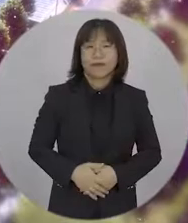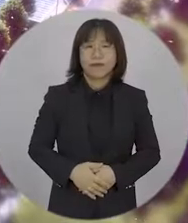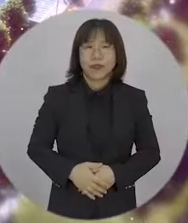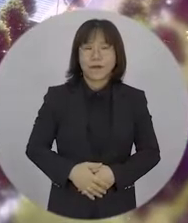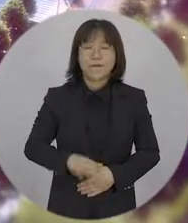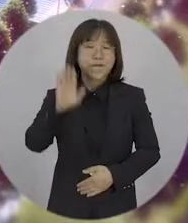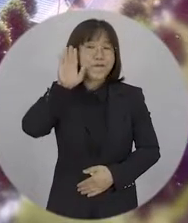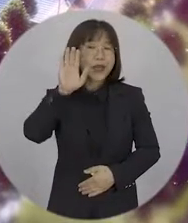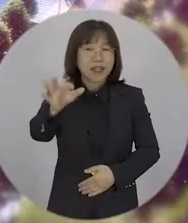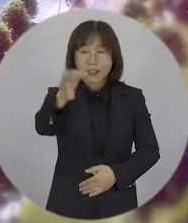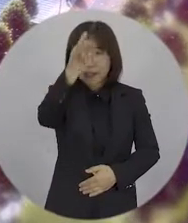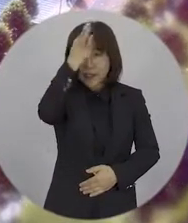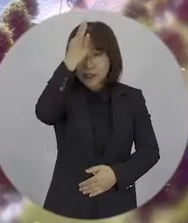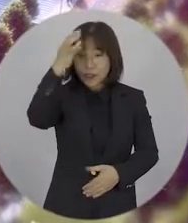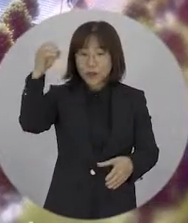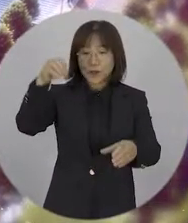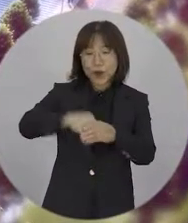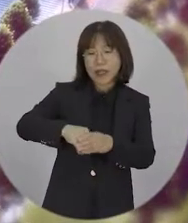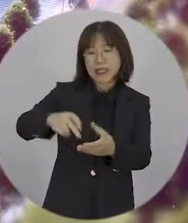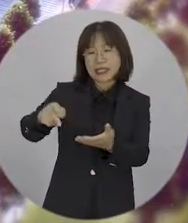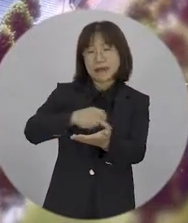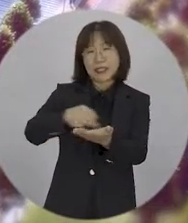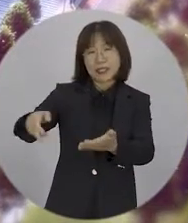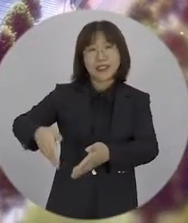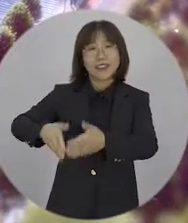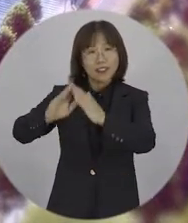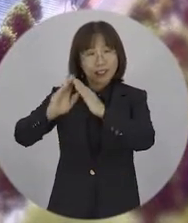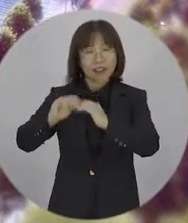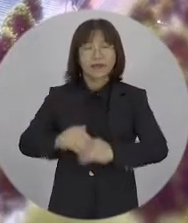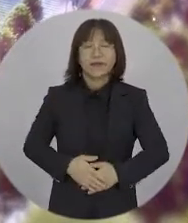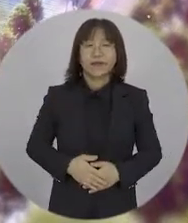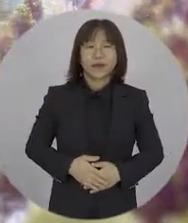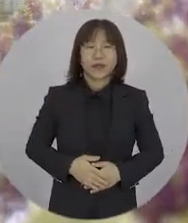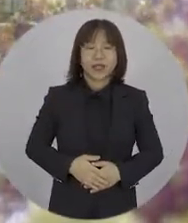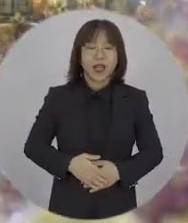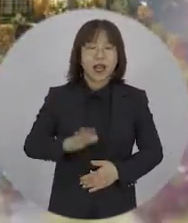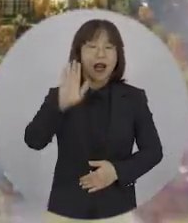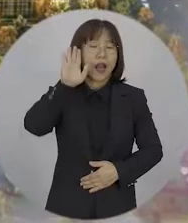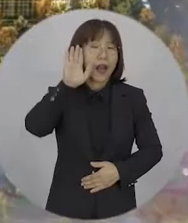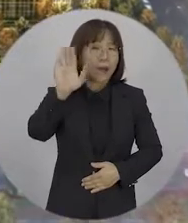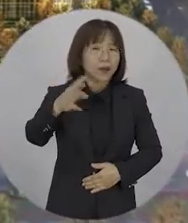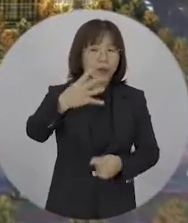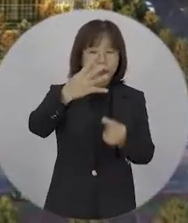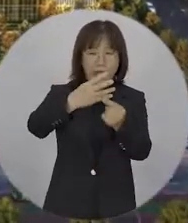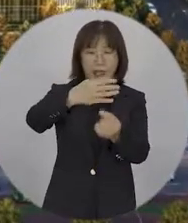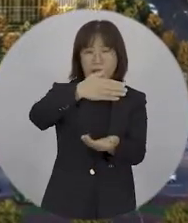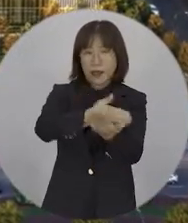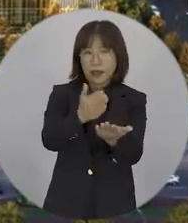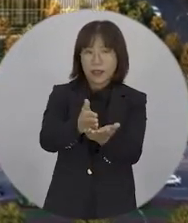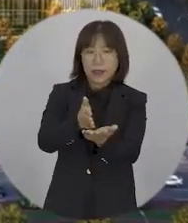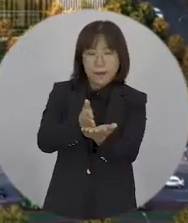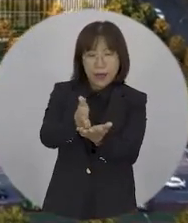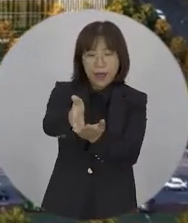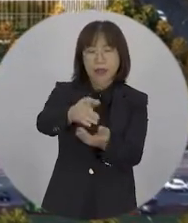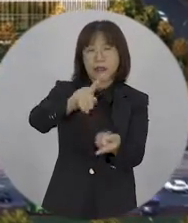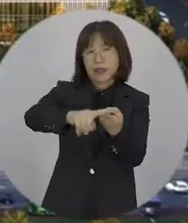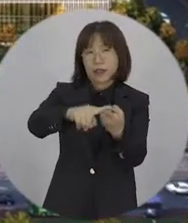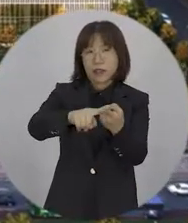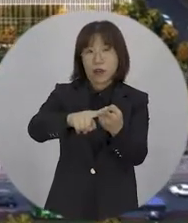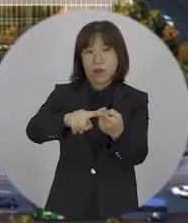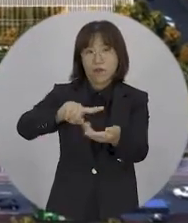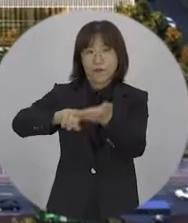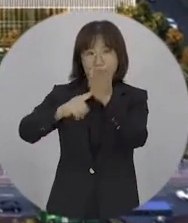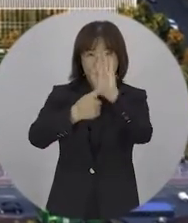공유청사, 미래 기술을 접목해 편리한 스마트청사 등 강서구 통합신청사의 4가지 건립 방향이